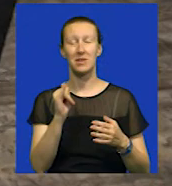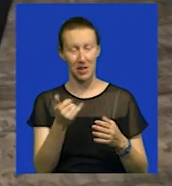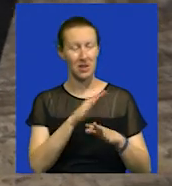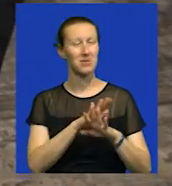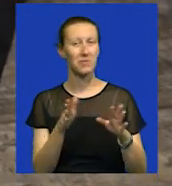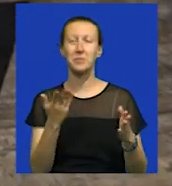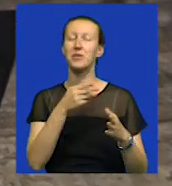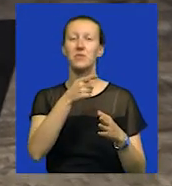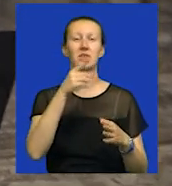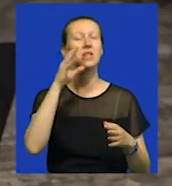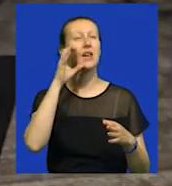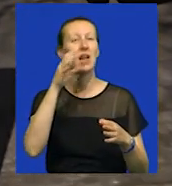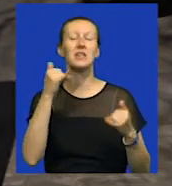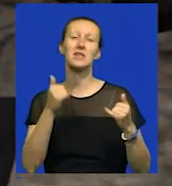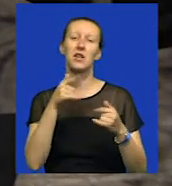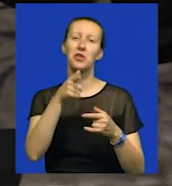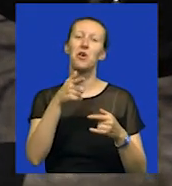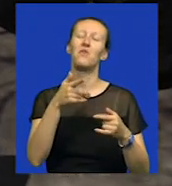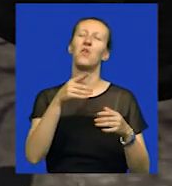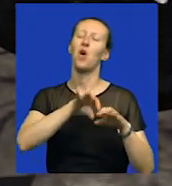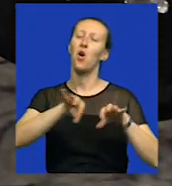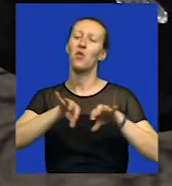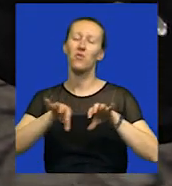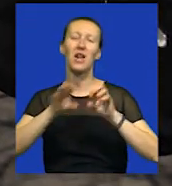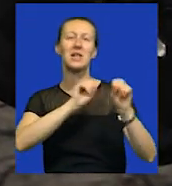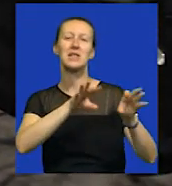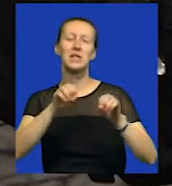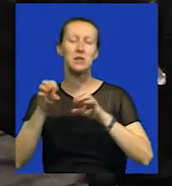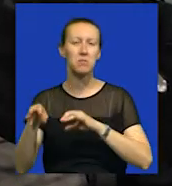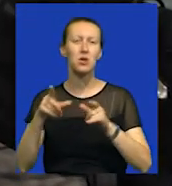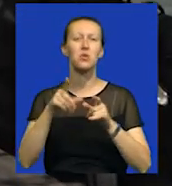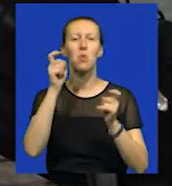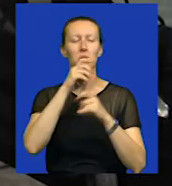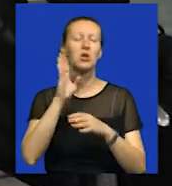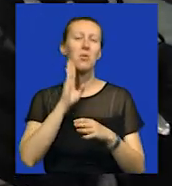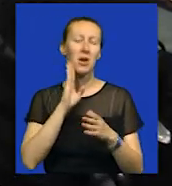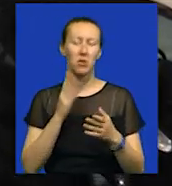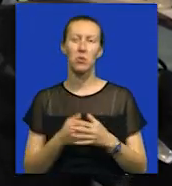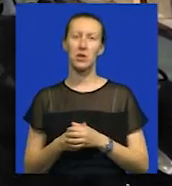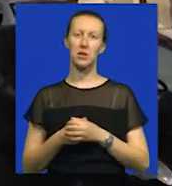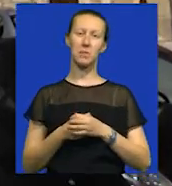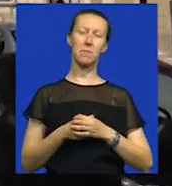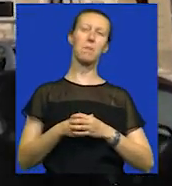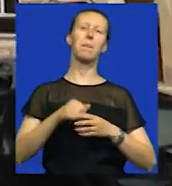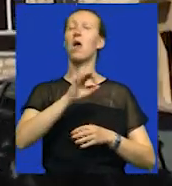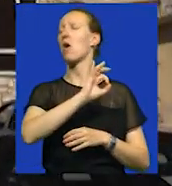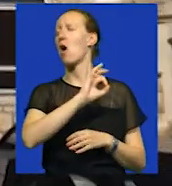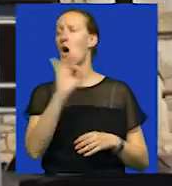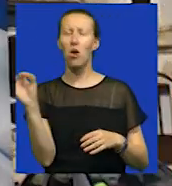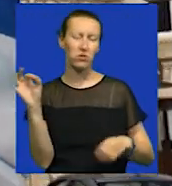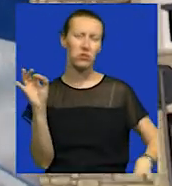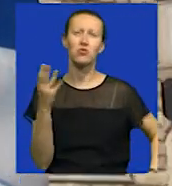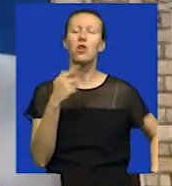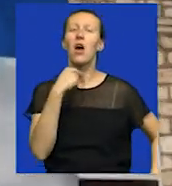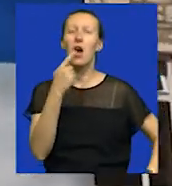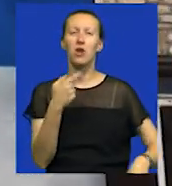sve. Eto, kako vi gledate sada na ovo odvajanje Škovac u općini Medulin? Prva liga. Evo, šta